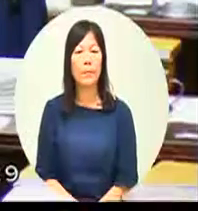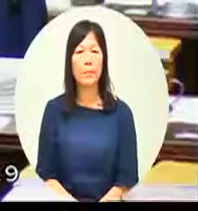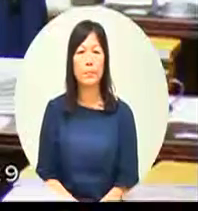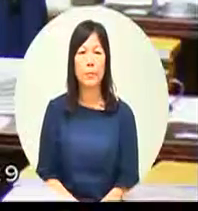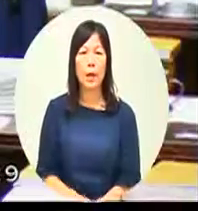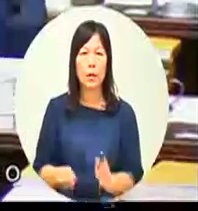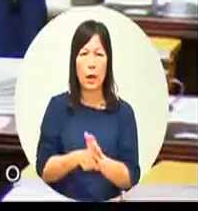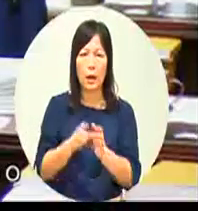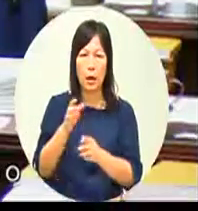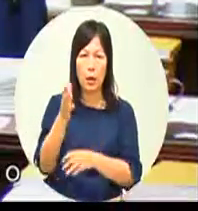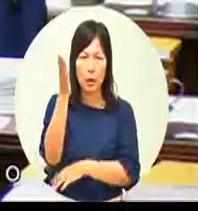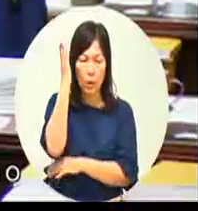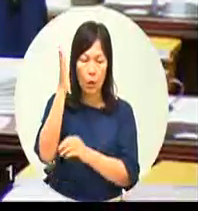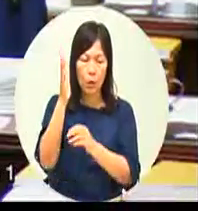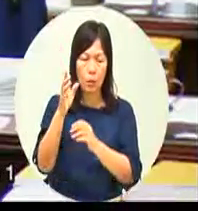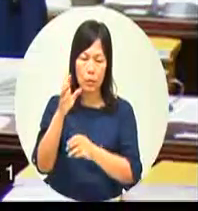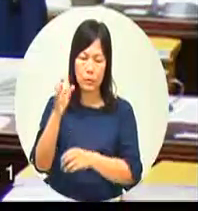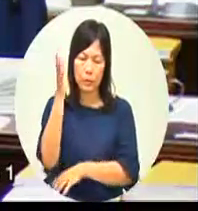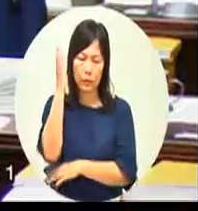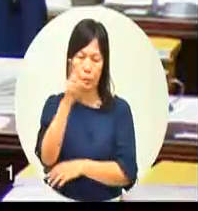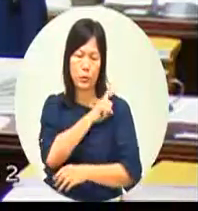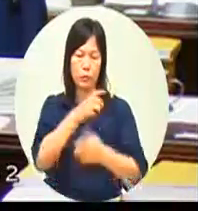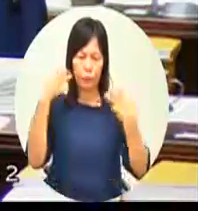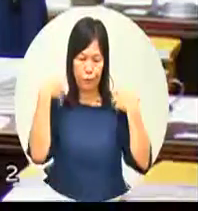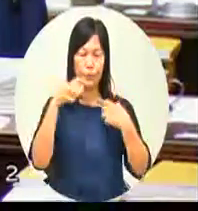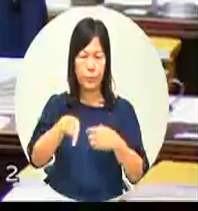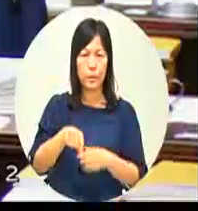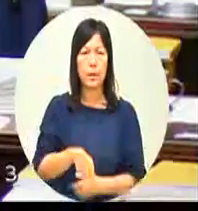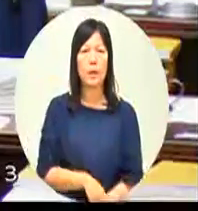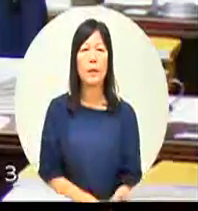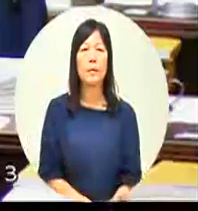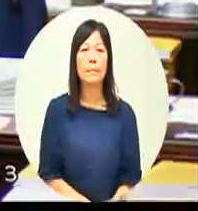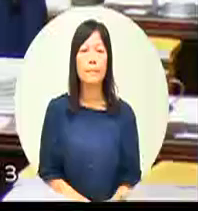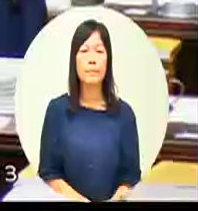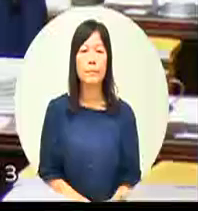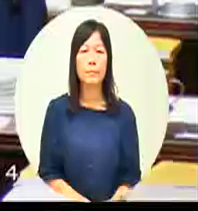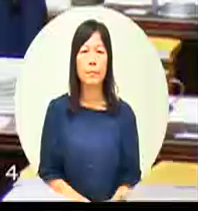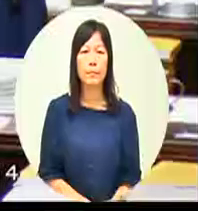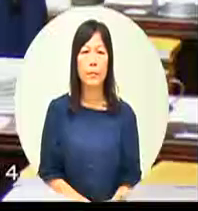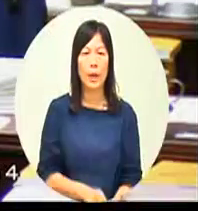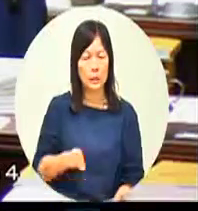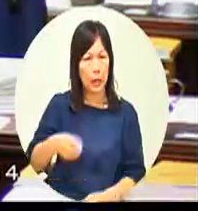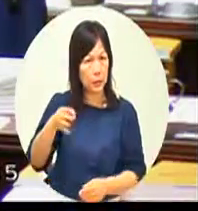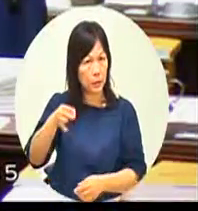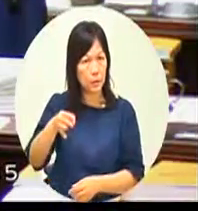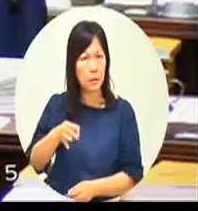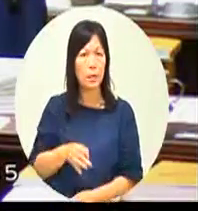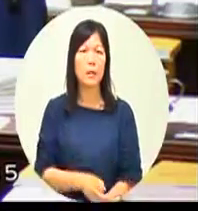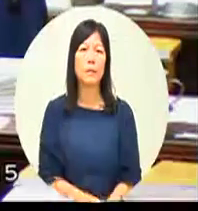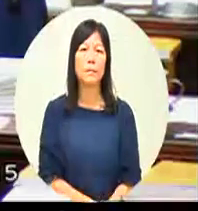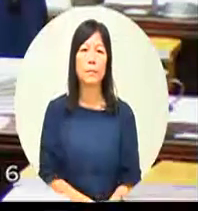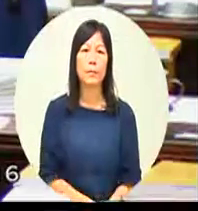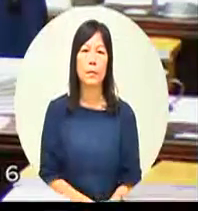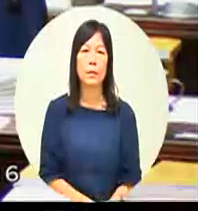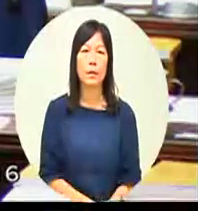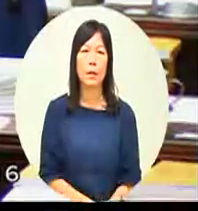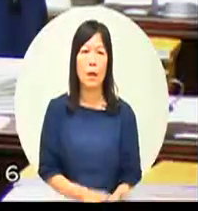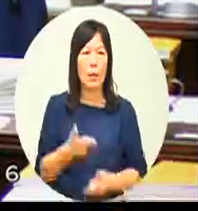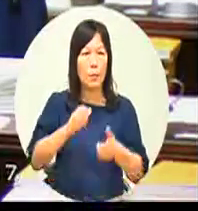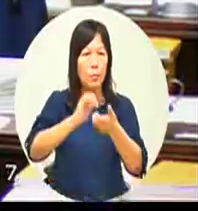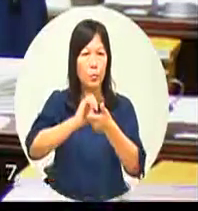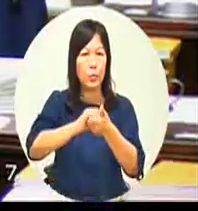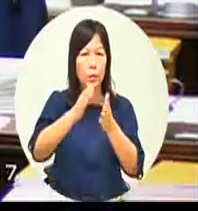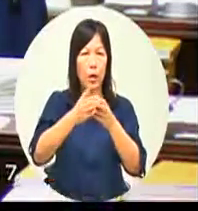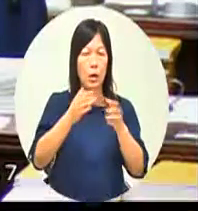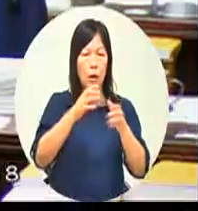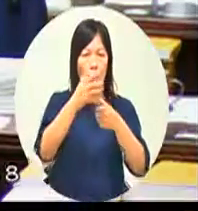然后公有公营的这样的一个厂。那这样的话，其实它的费用，其实就不一定要环